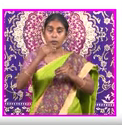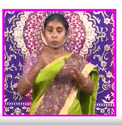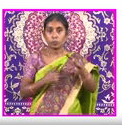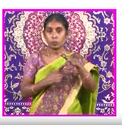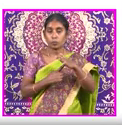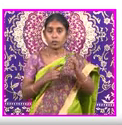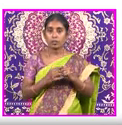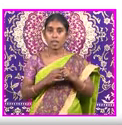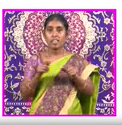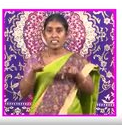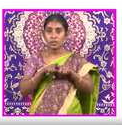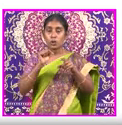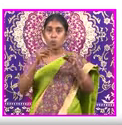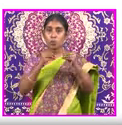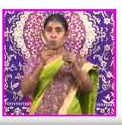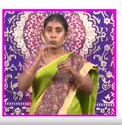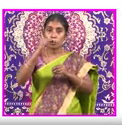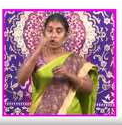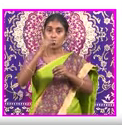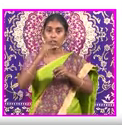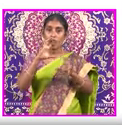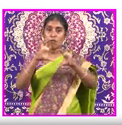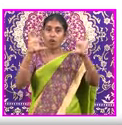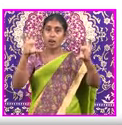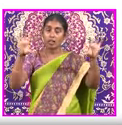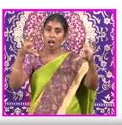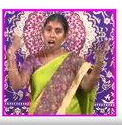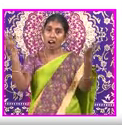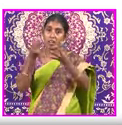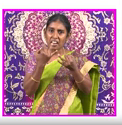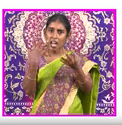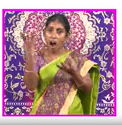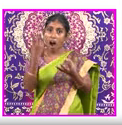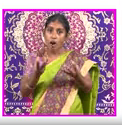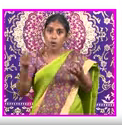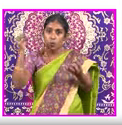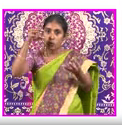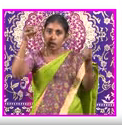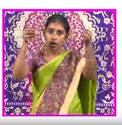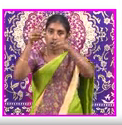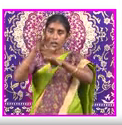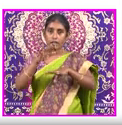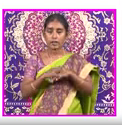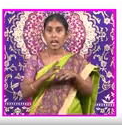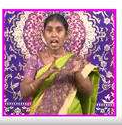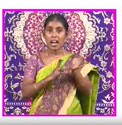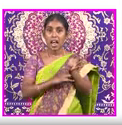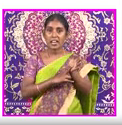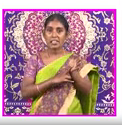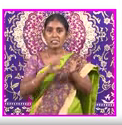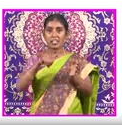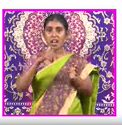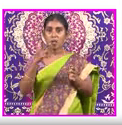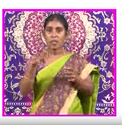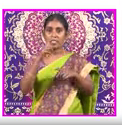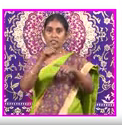தான் நடந்து கொண்டிருக்கிறது. இந்த வளிமண்டலம் பல்வேறு வாயுக்களையும் உள்ளடக்கியுள்ளது. அவற்றில் வந்து நைட்ரஜன் 78%